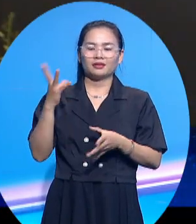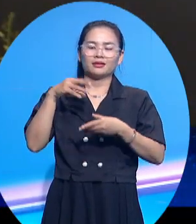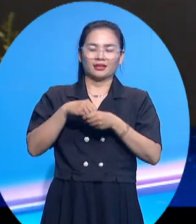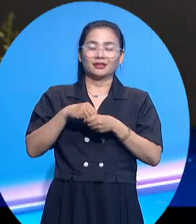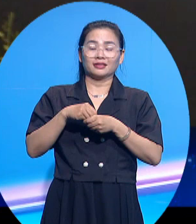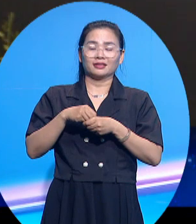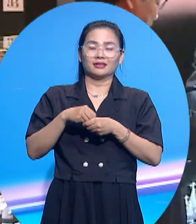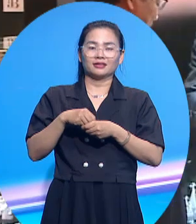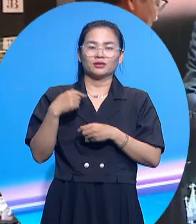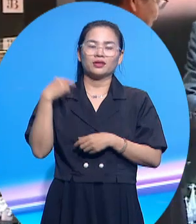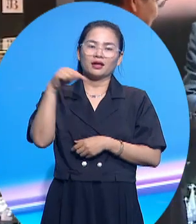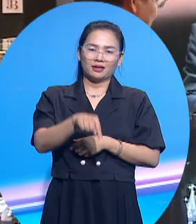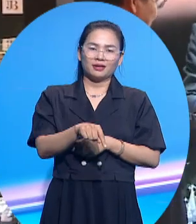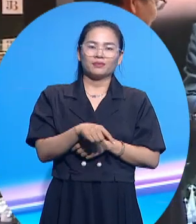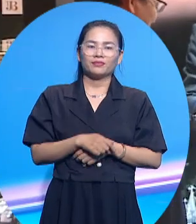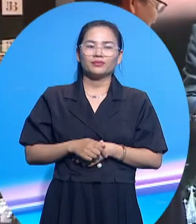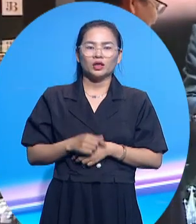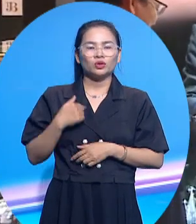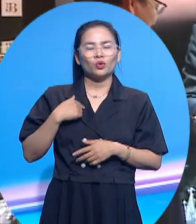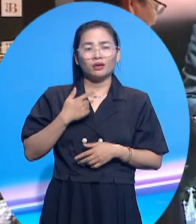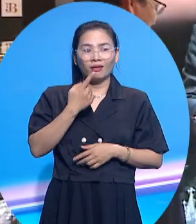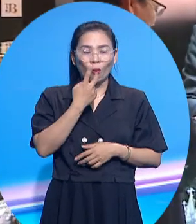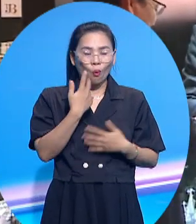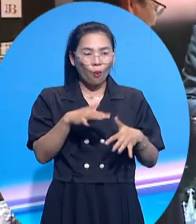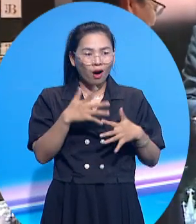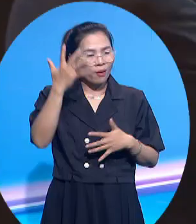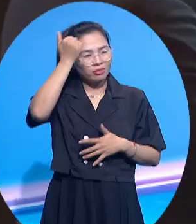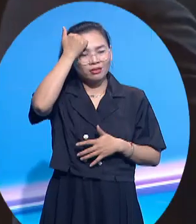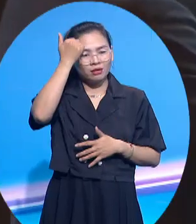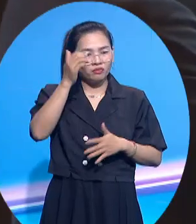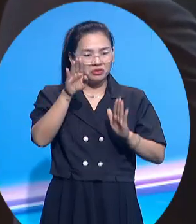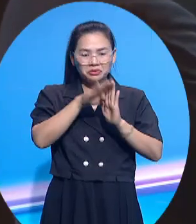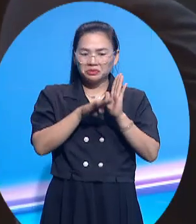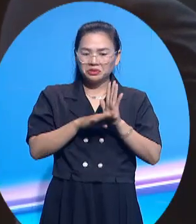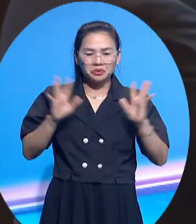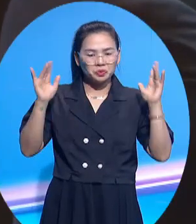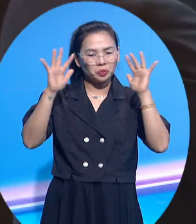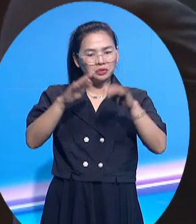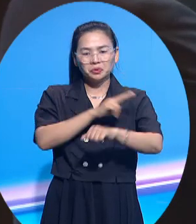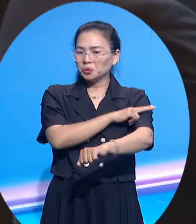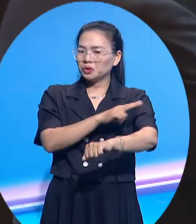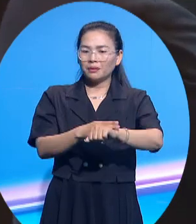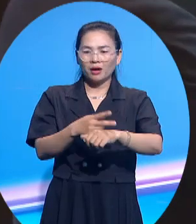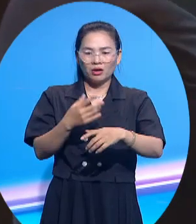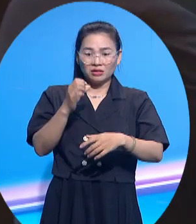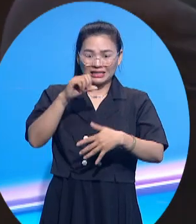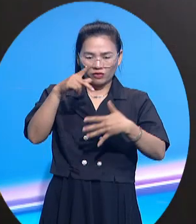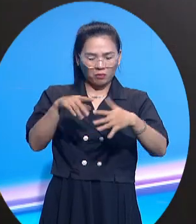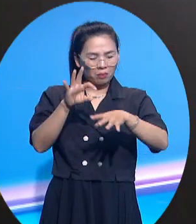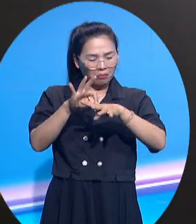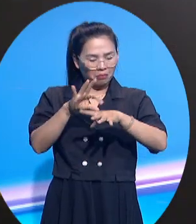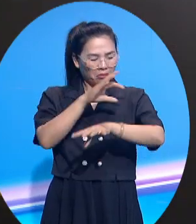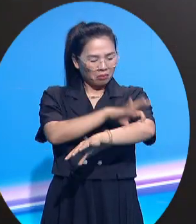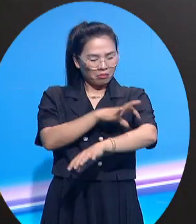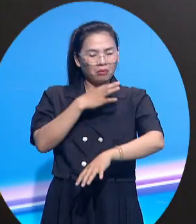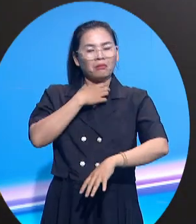kiện Salon Deluxe. Tôi rất là ấn tượng bởi cái cách thức tổ chức chuyên nghiệp. Thì tôi thấy những cái sản phẩm ở đây rất là đẳng cấp. Thì có những cái sản phẩm